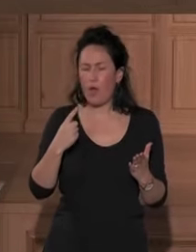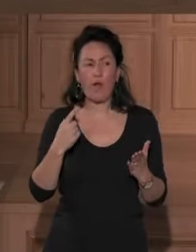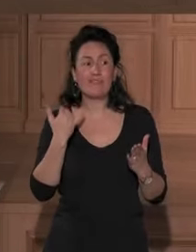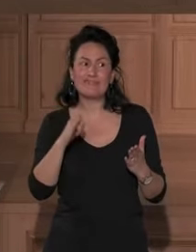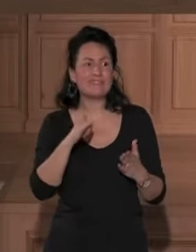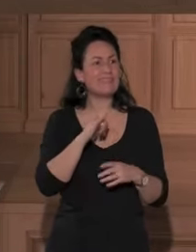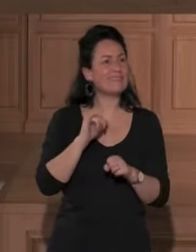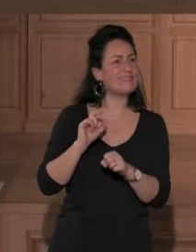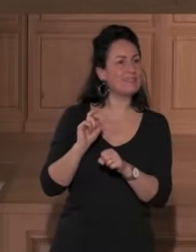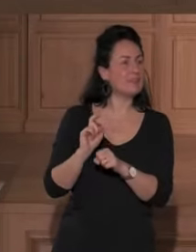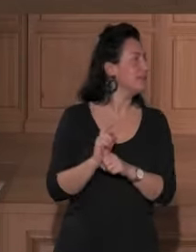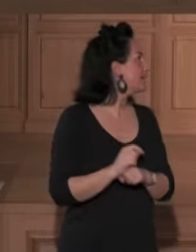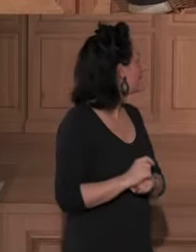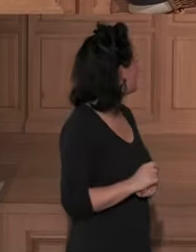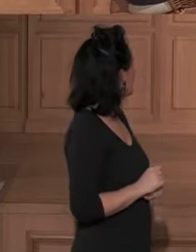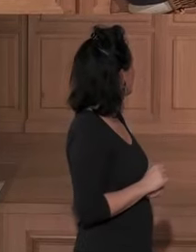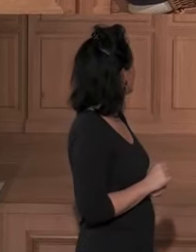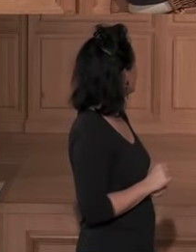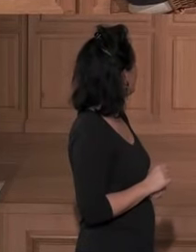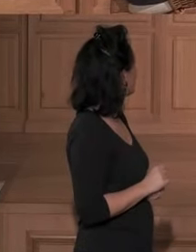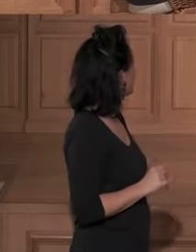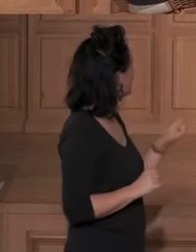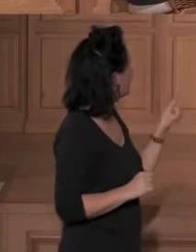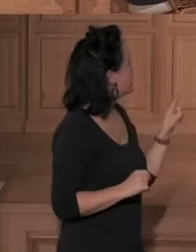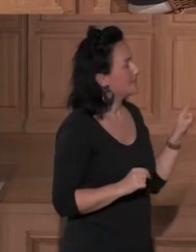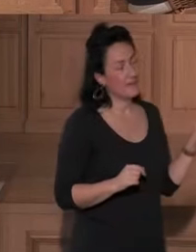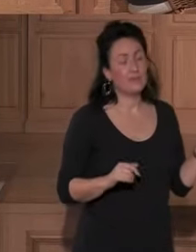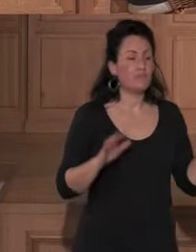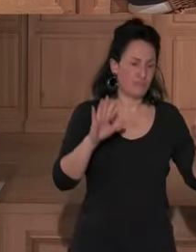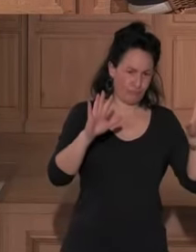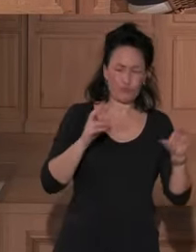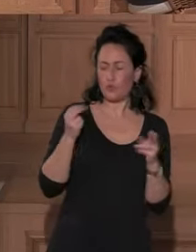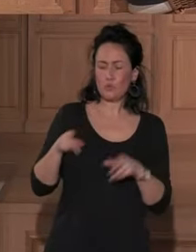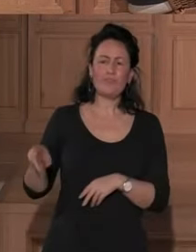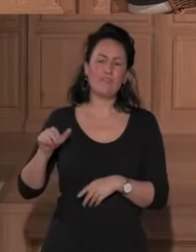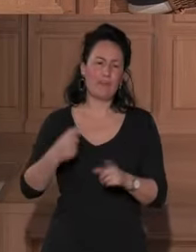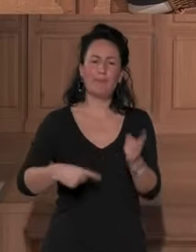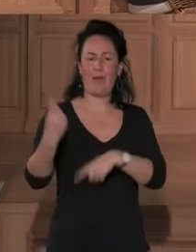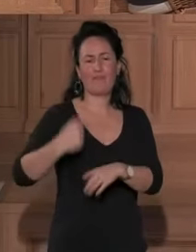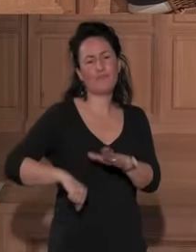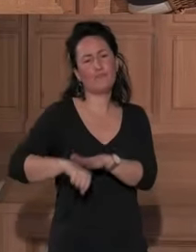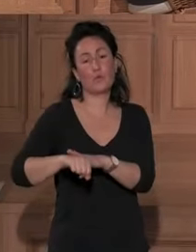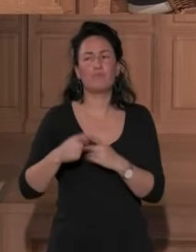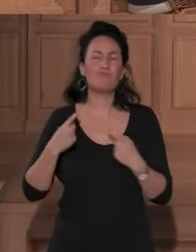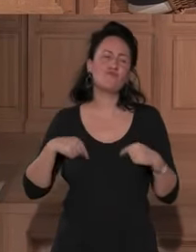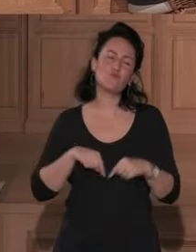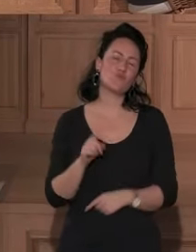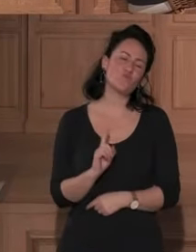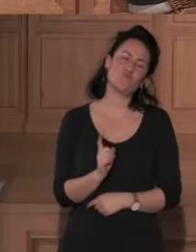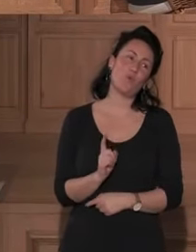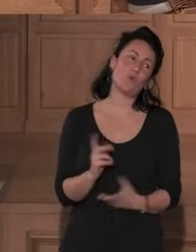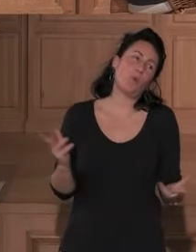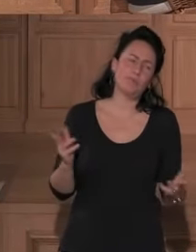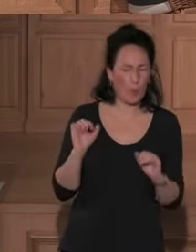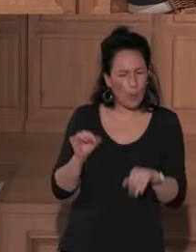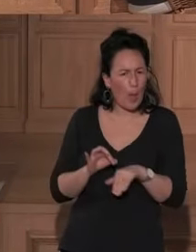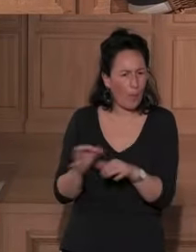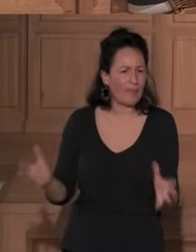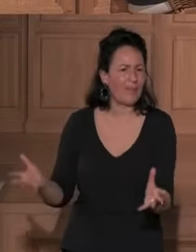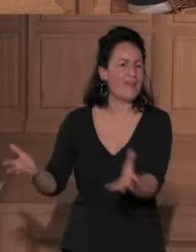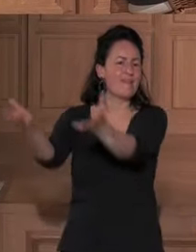médisance. Voilà. Non, lui, Noé, va être footballeur. Nous, on ne le sera pas. C'est sûr. Hein. Juste l'accompagner. Daoud, il y a une personne qui vous a marqué dans son